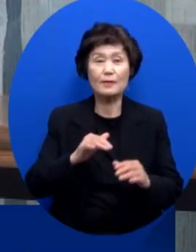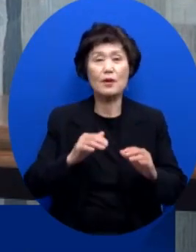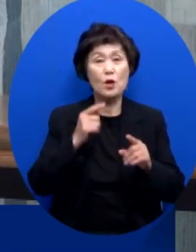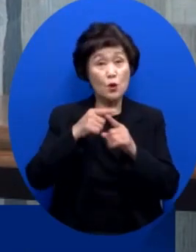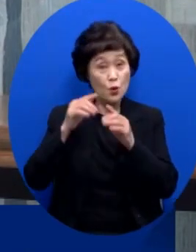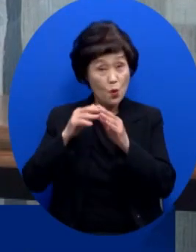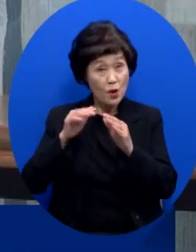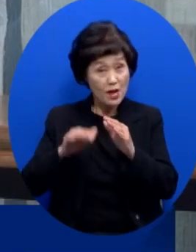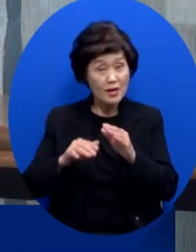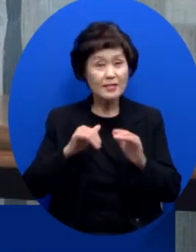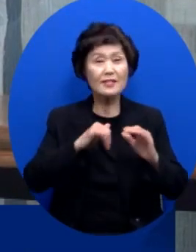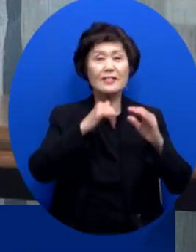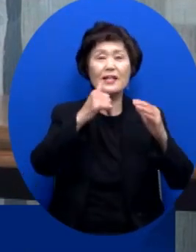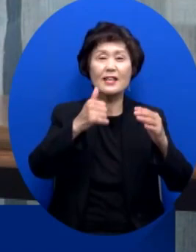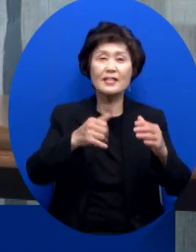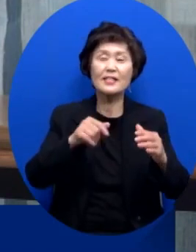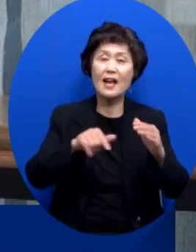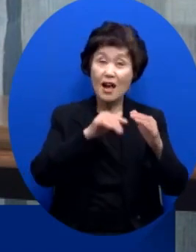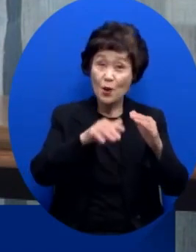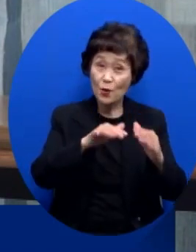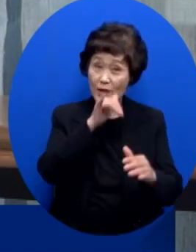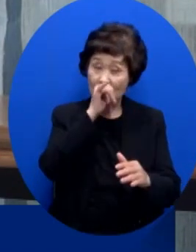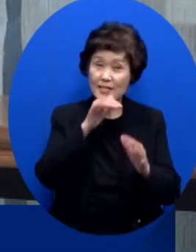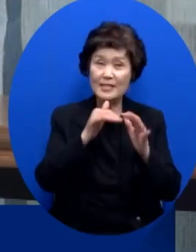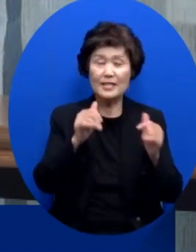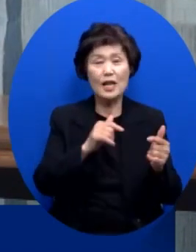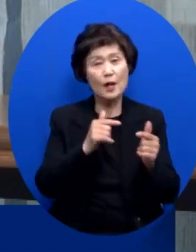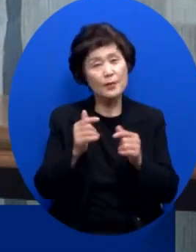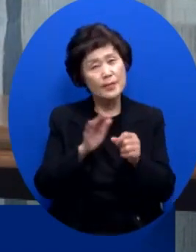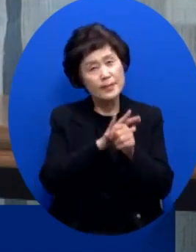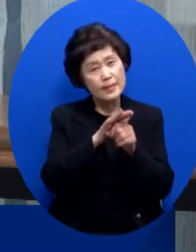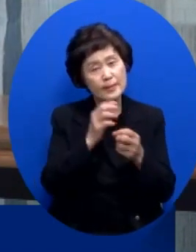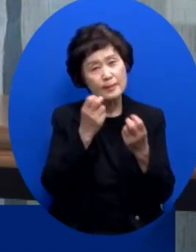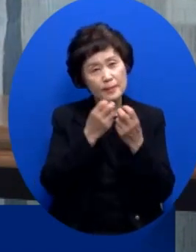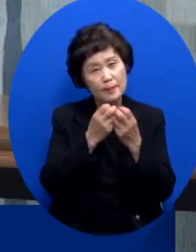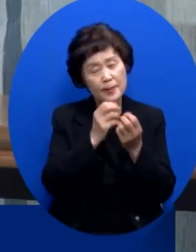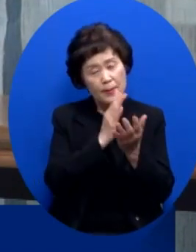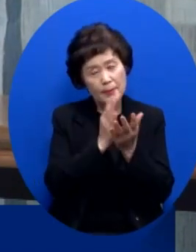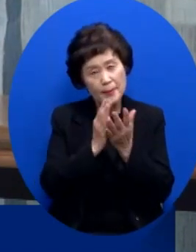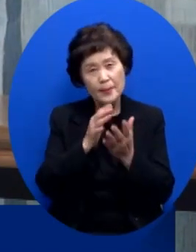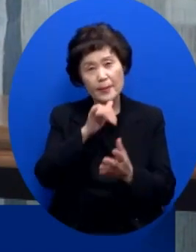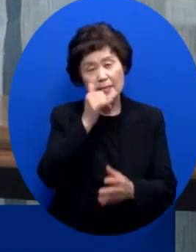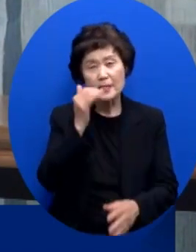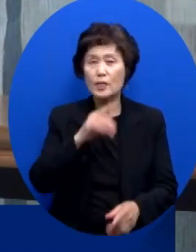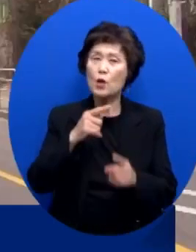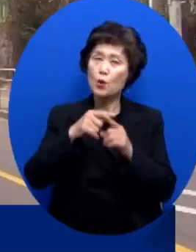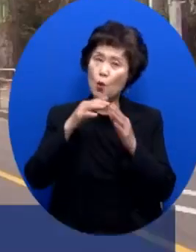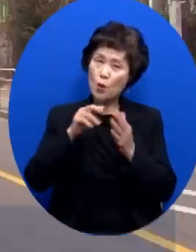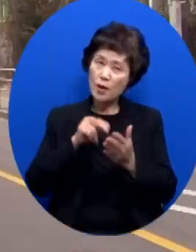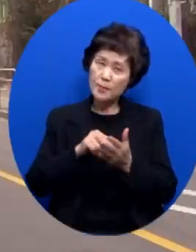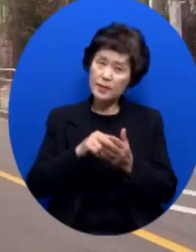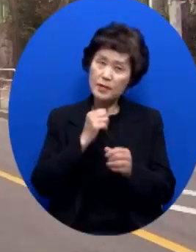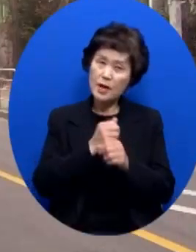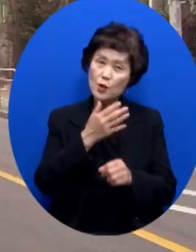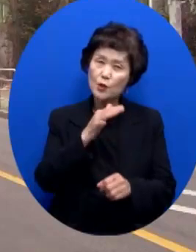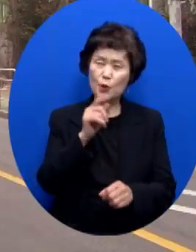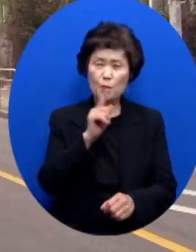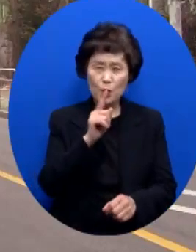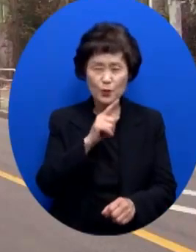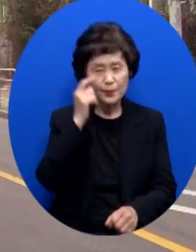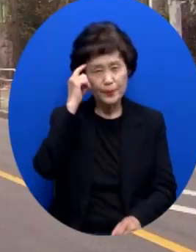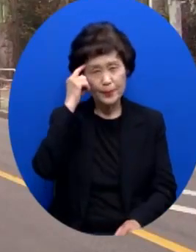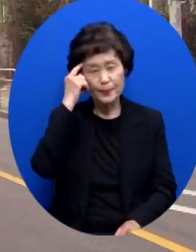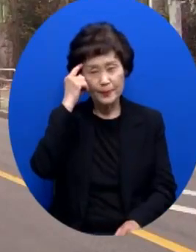사람들을 사랑하는 방법 참 다양하게 있을 텐데 우리 교회가 할 수 있는 것은 과연 무엇일까? 주변